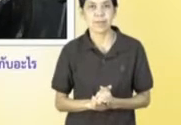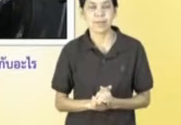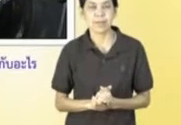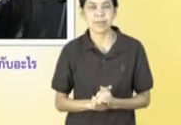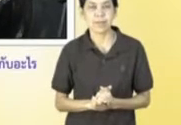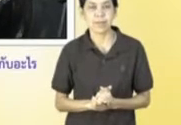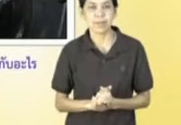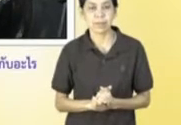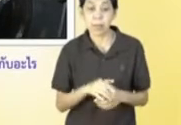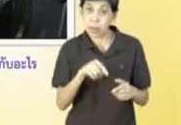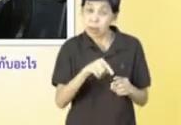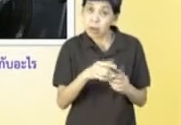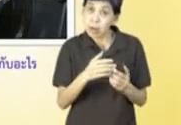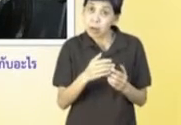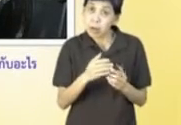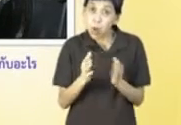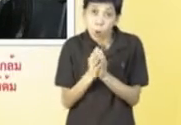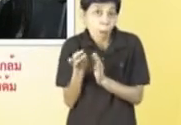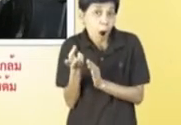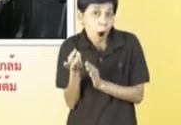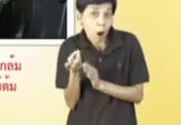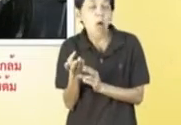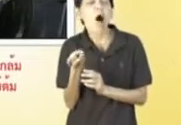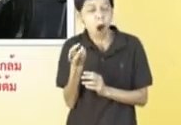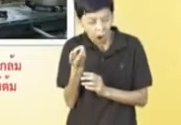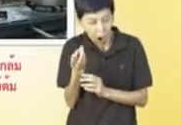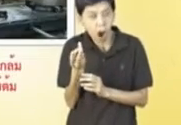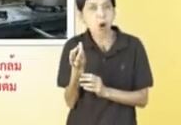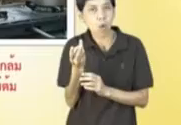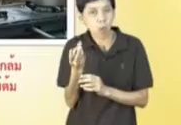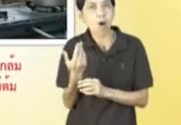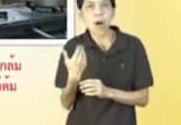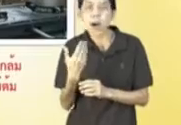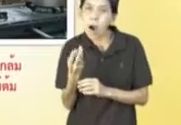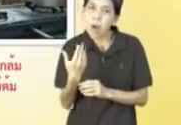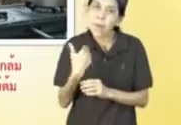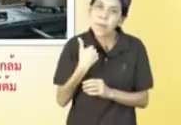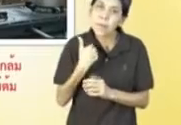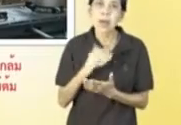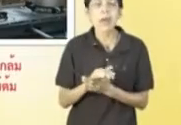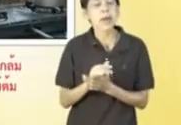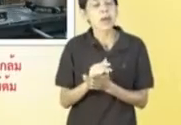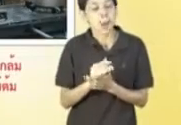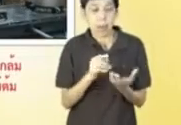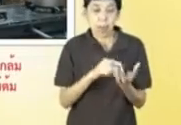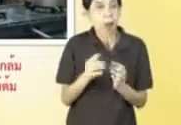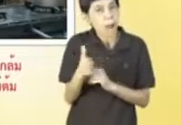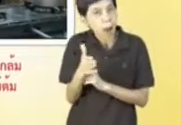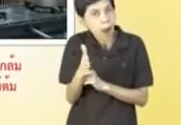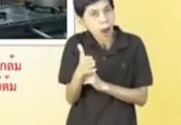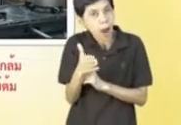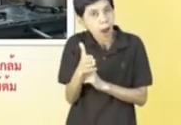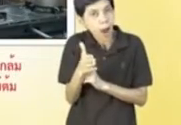แล้วส่วนใหญ่แกงขี้เหล็กนี่คือรับประทานคู่กับข้าวสวยหรือว่า คู่กับข้าวสวยนะแล้วก็มีพวกเครื่องแกงก็อาจจะเป็นปลาสลิดเ